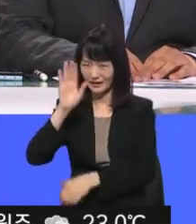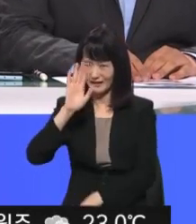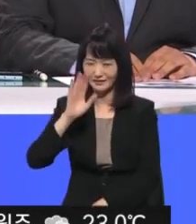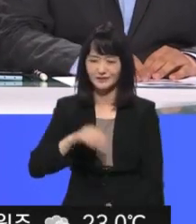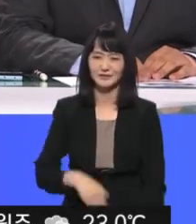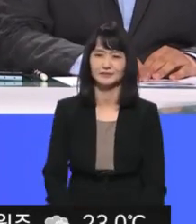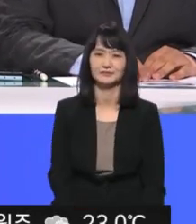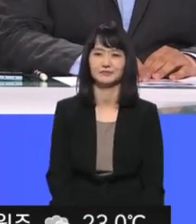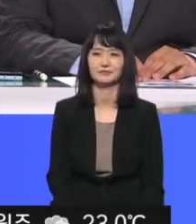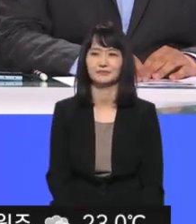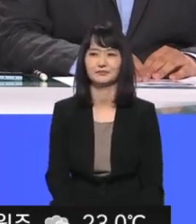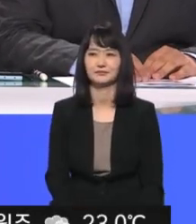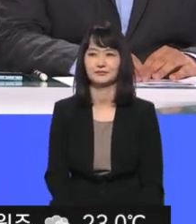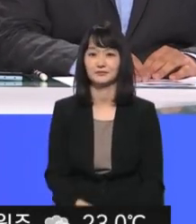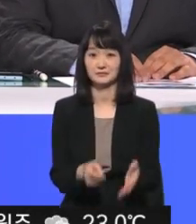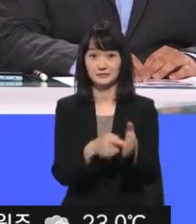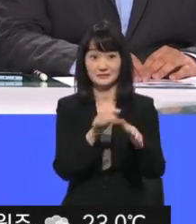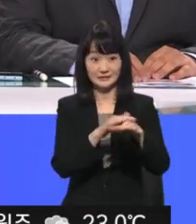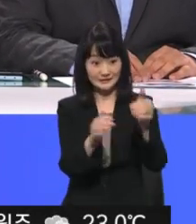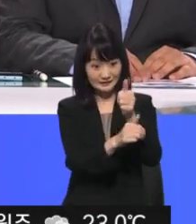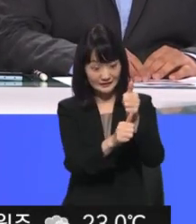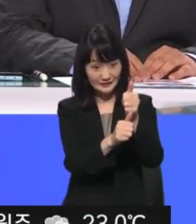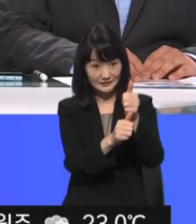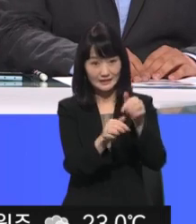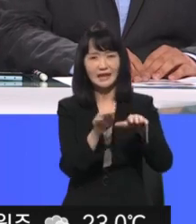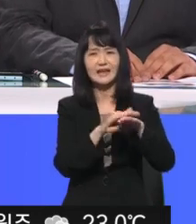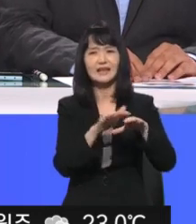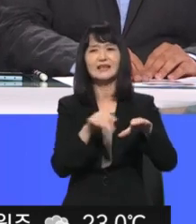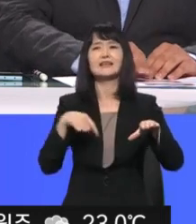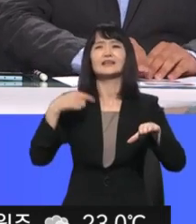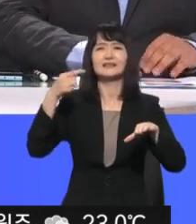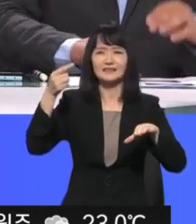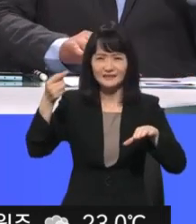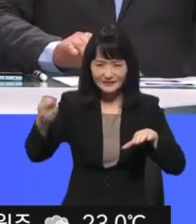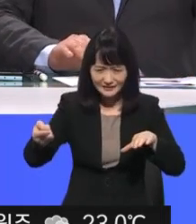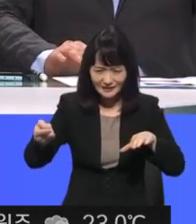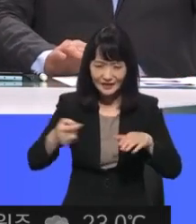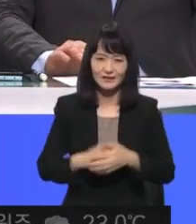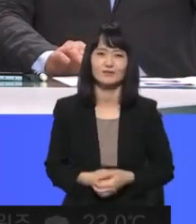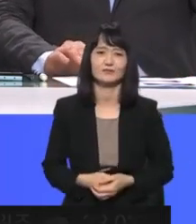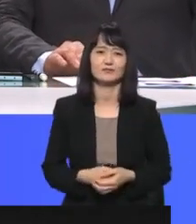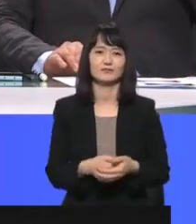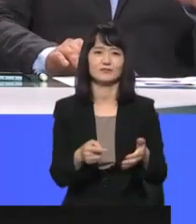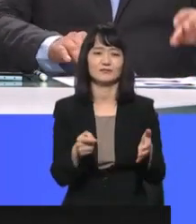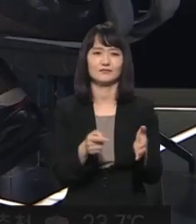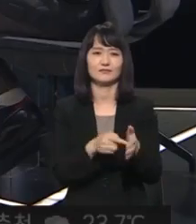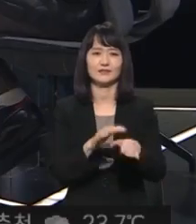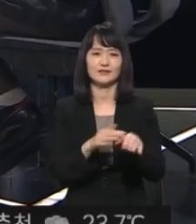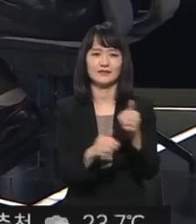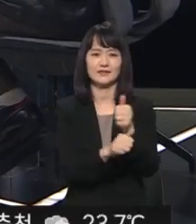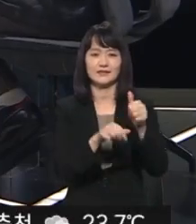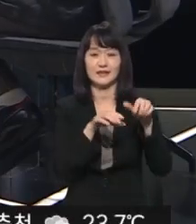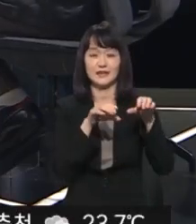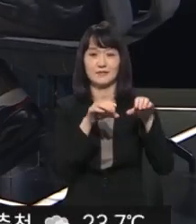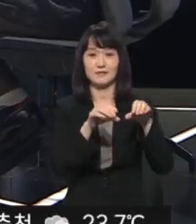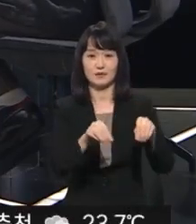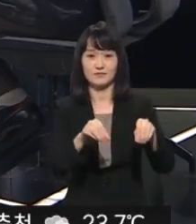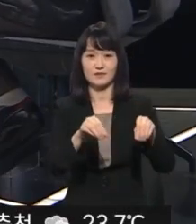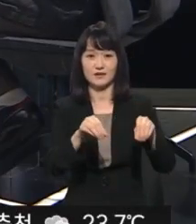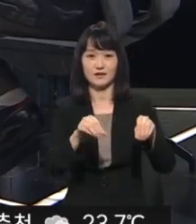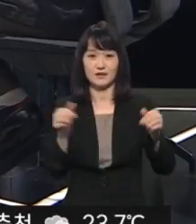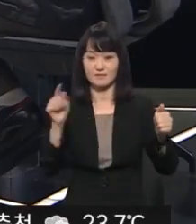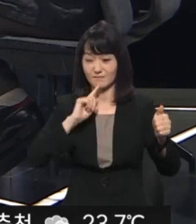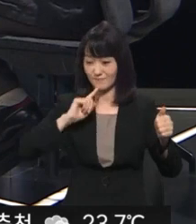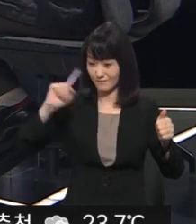그럴까요 비데 있어서 밤에 또 같이 올려서 인용 될까 입력해야 안할수도 렸 어 요 엄마 겁니까 타워가 이제